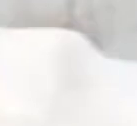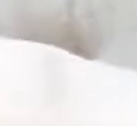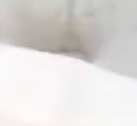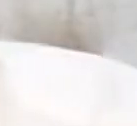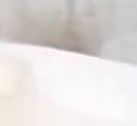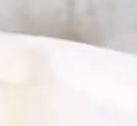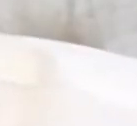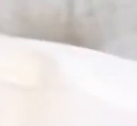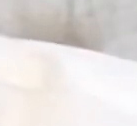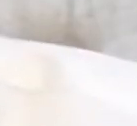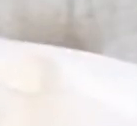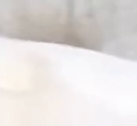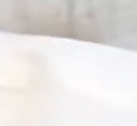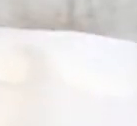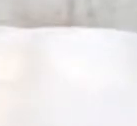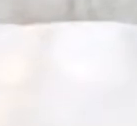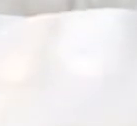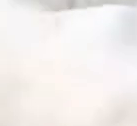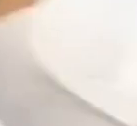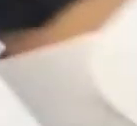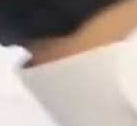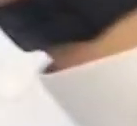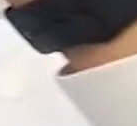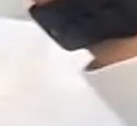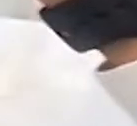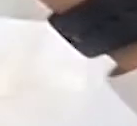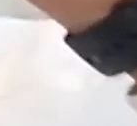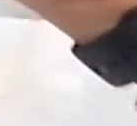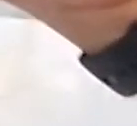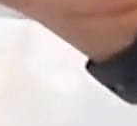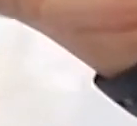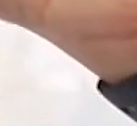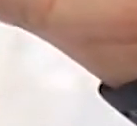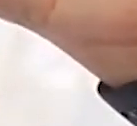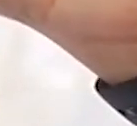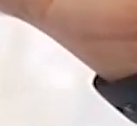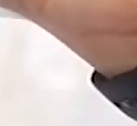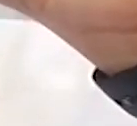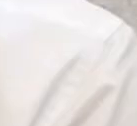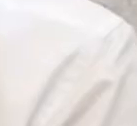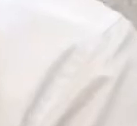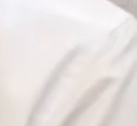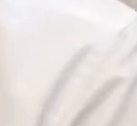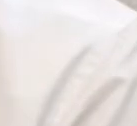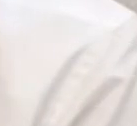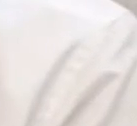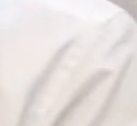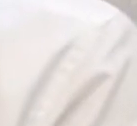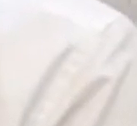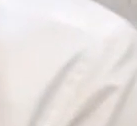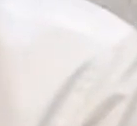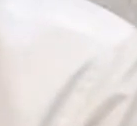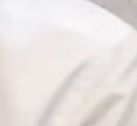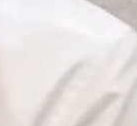itu menyampaikan jika dana bantuan sosial untuk masyarakat terdampak COVID-19 sangatlah terbatas. Ya, saya kira begini